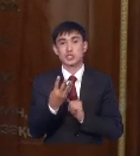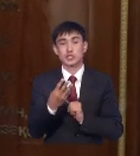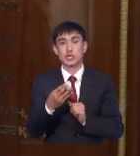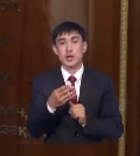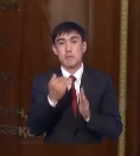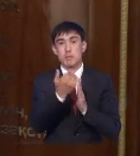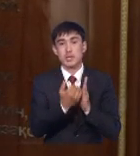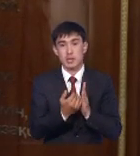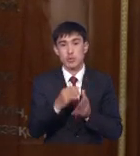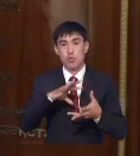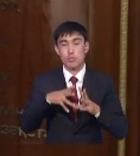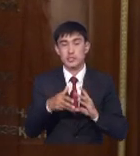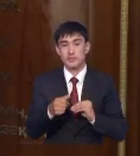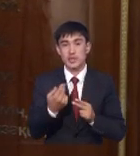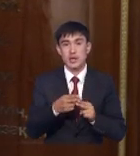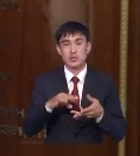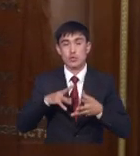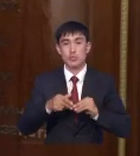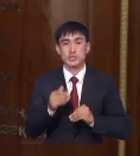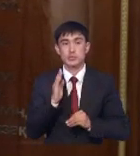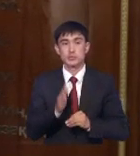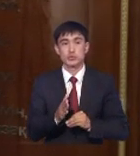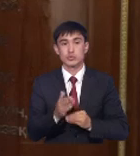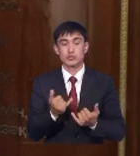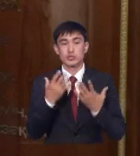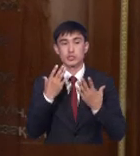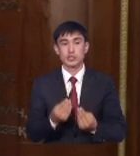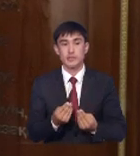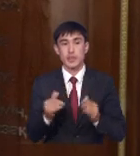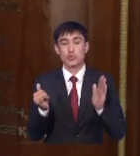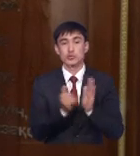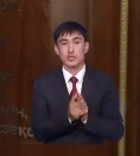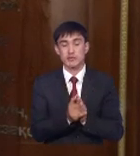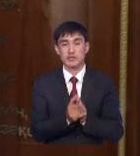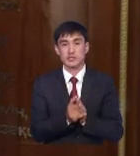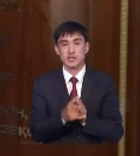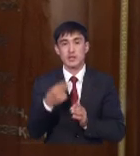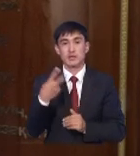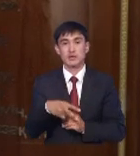аппаратно-программных комплексов данные комплексы на сегодняшний день устанавливаются